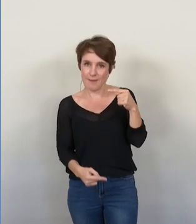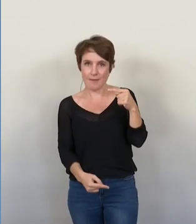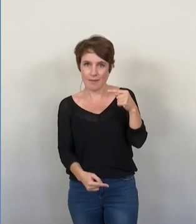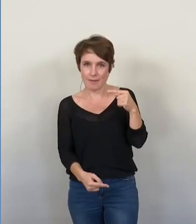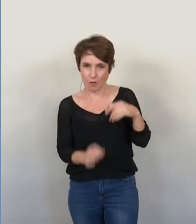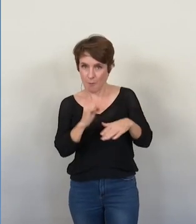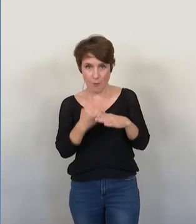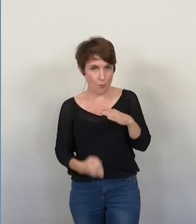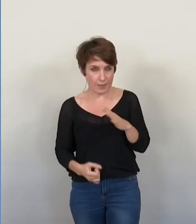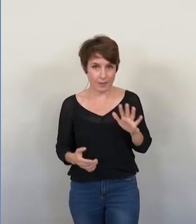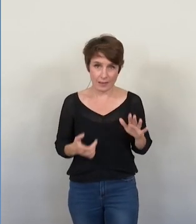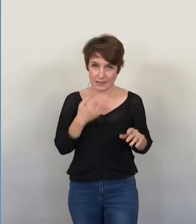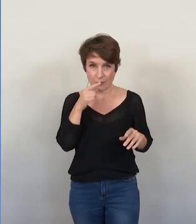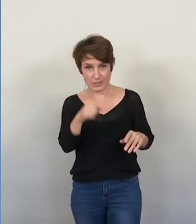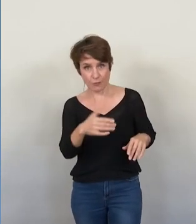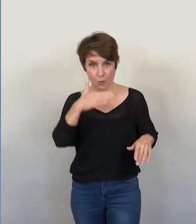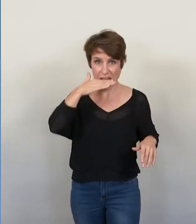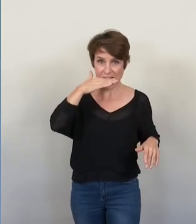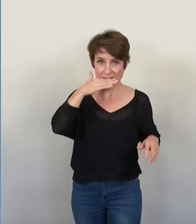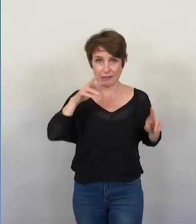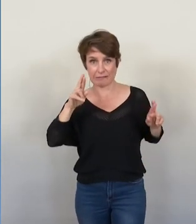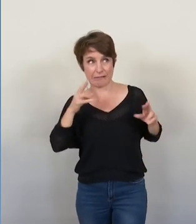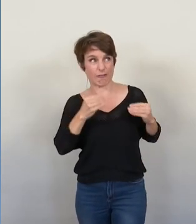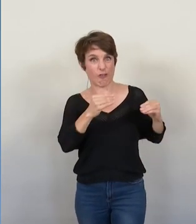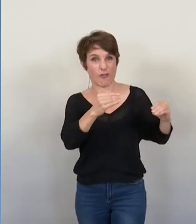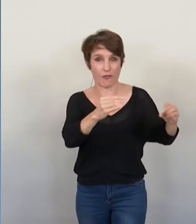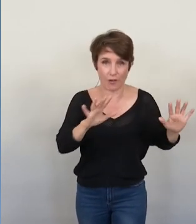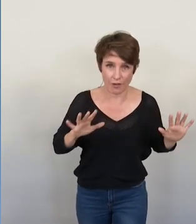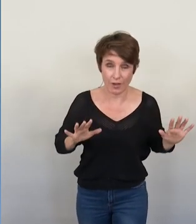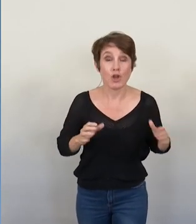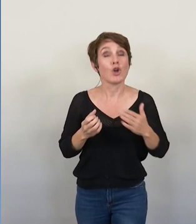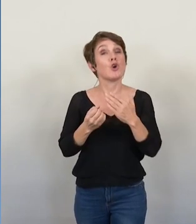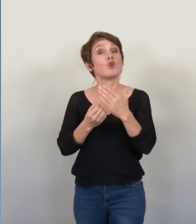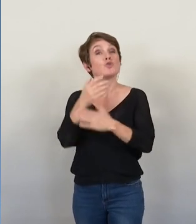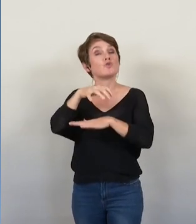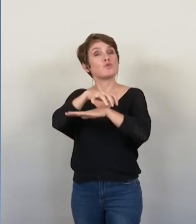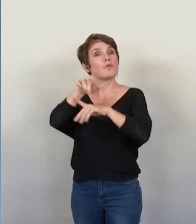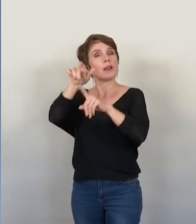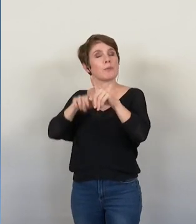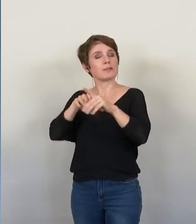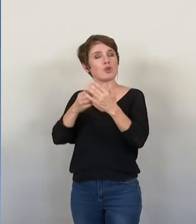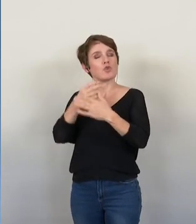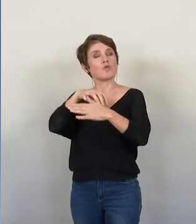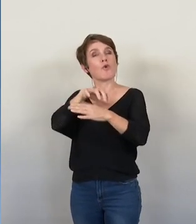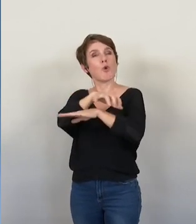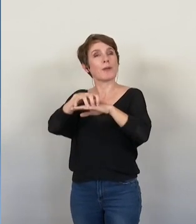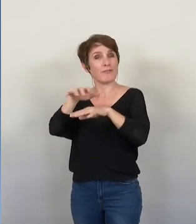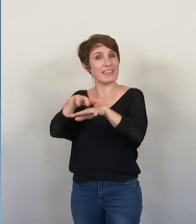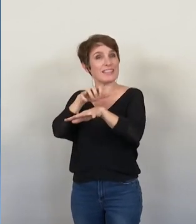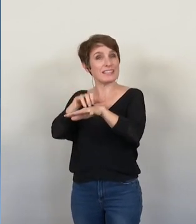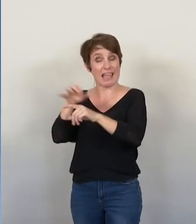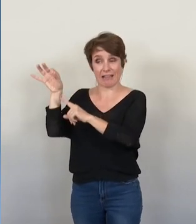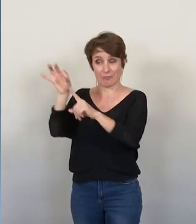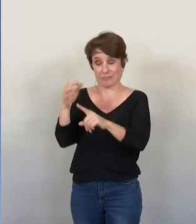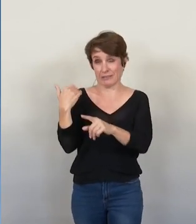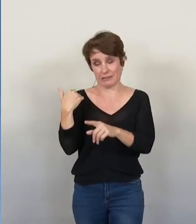encore comme souvent et à n'en pas douter le nouveau préfet de l'iser dont je salue l'arrivée est à jour sur